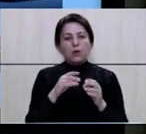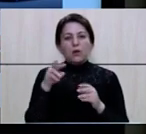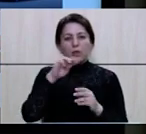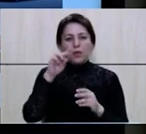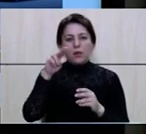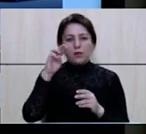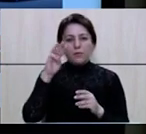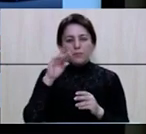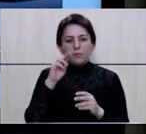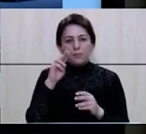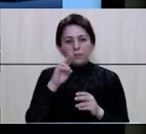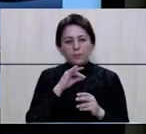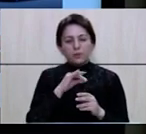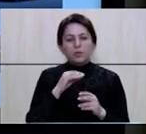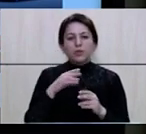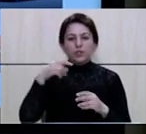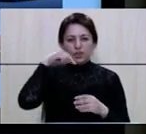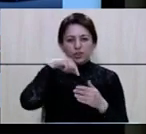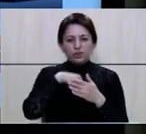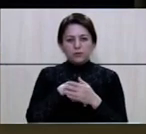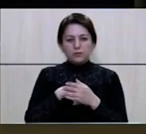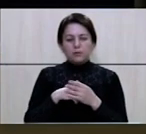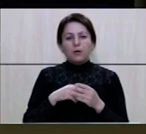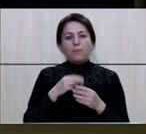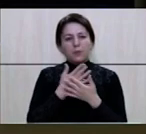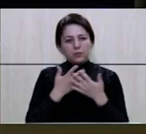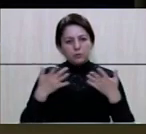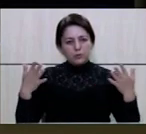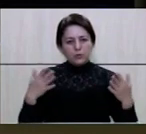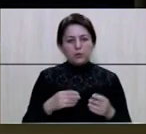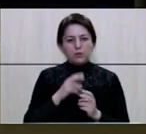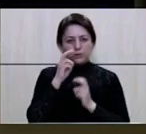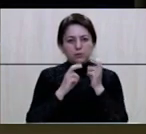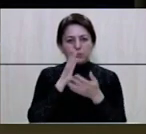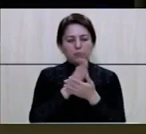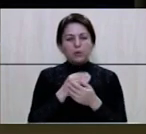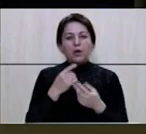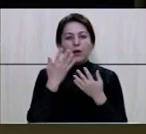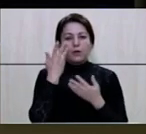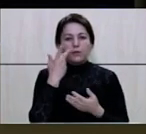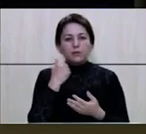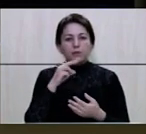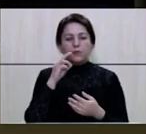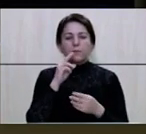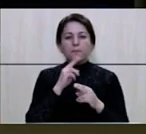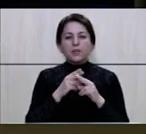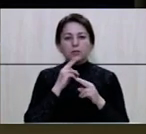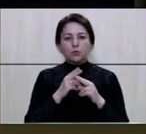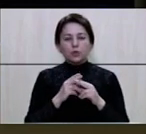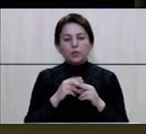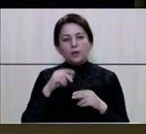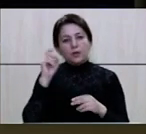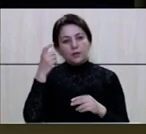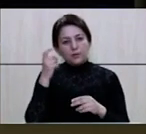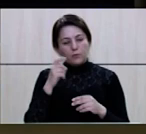ichki mahsulotda sanoat mahsulotlari ustunlik qiladi. Rangli metallurgiya, kimyo,